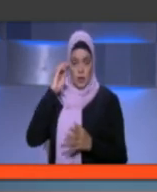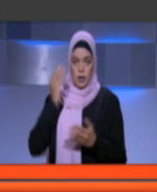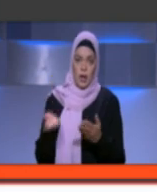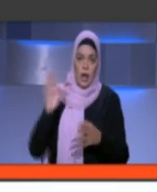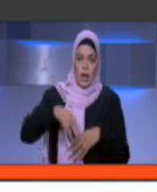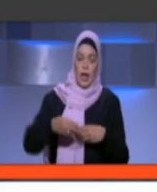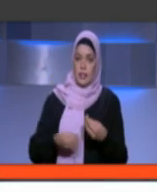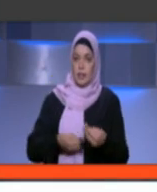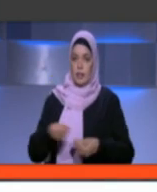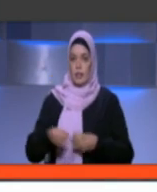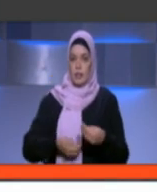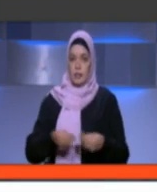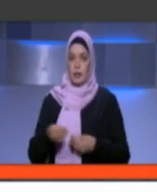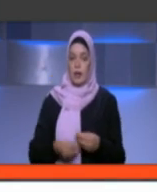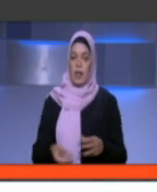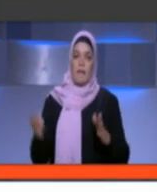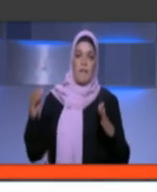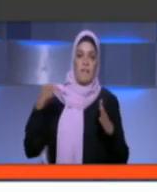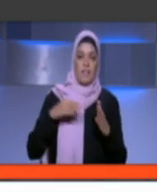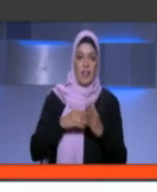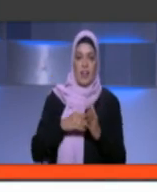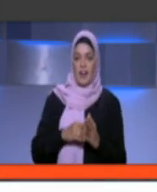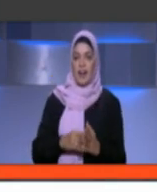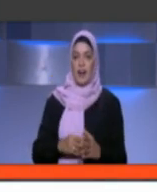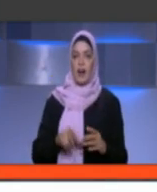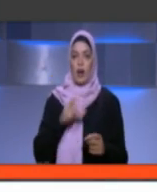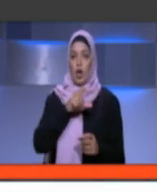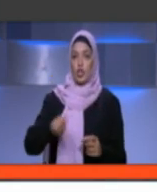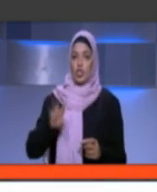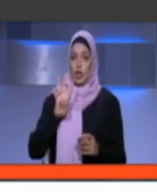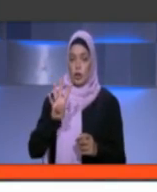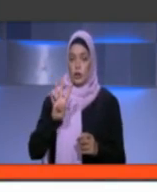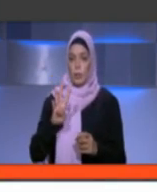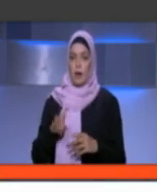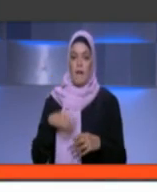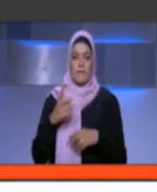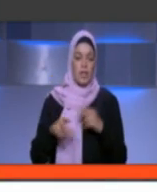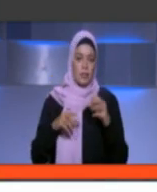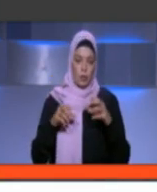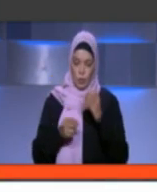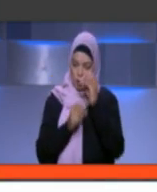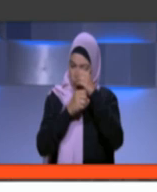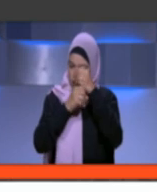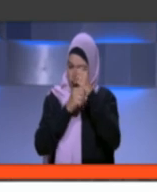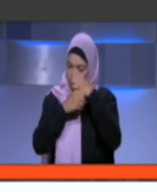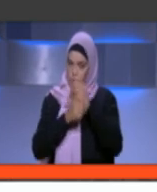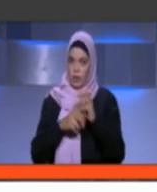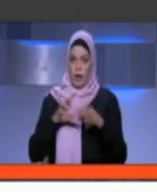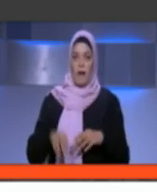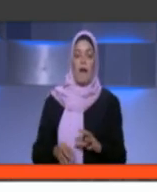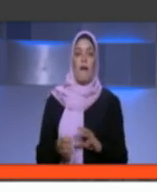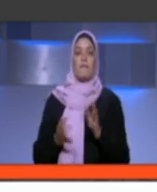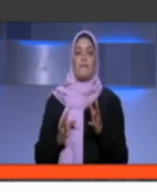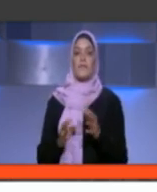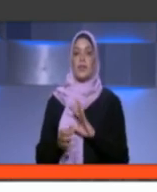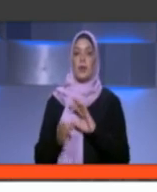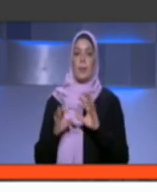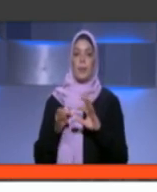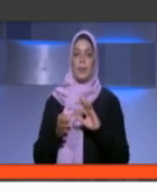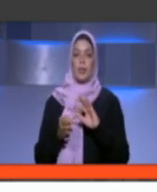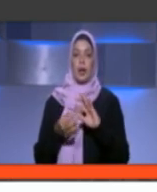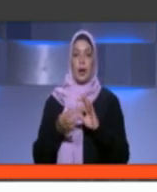أخرى بنهاية شهر أبريل بتوافر الاختبارات لأكثر من مليون أمريكي إلى الآن.